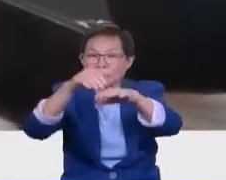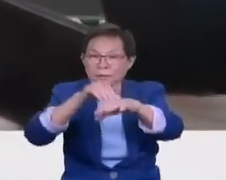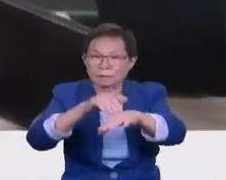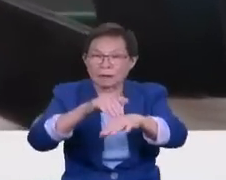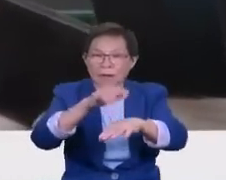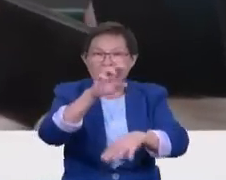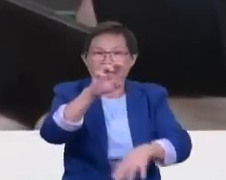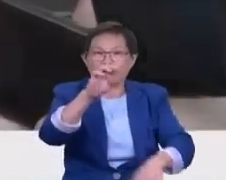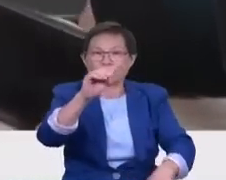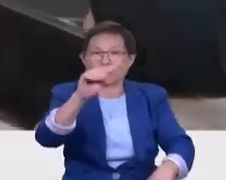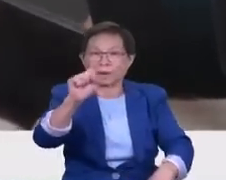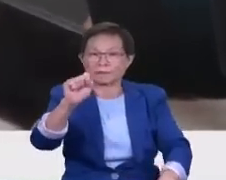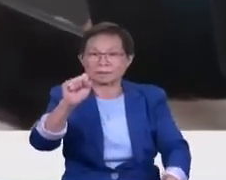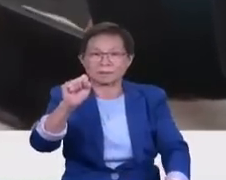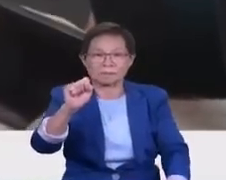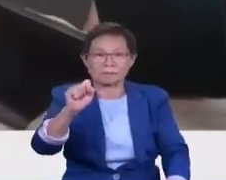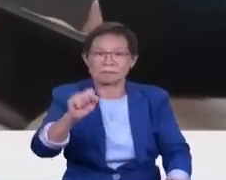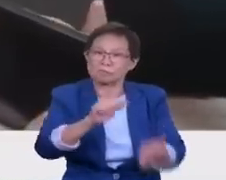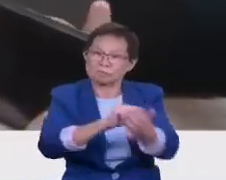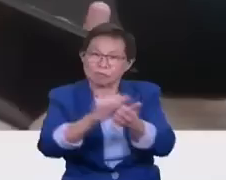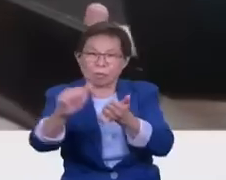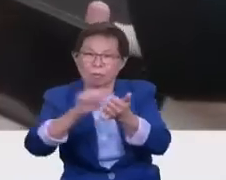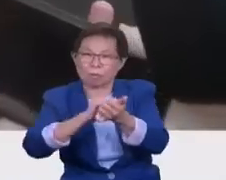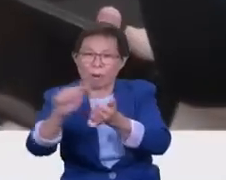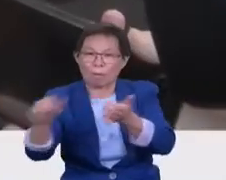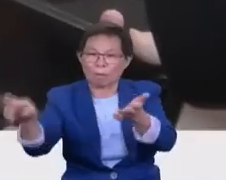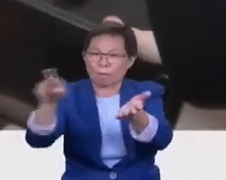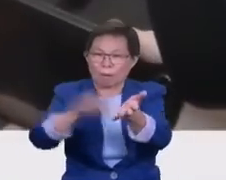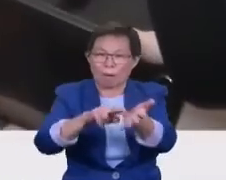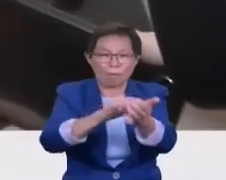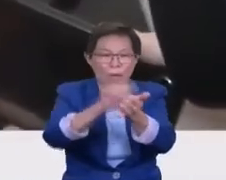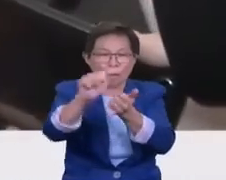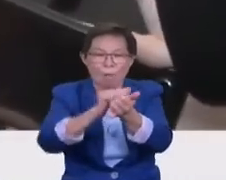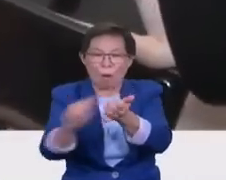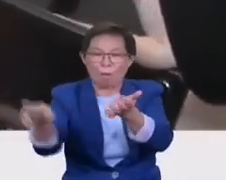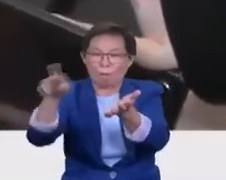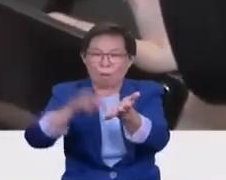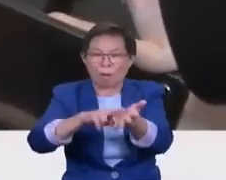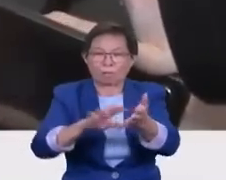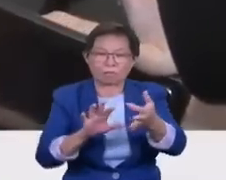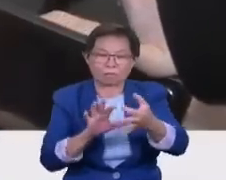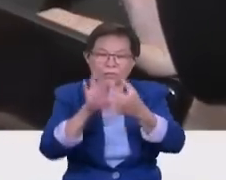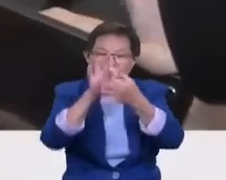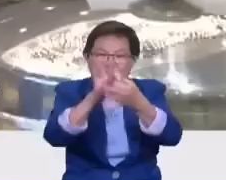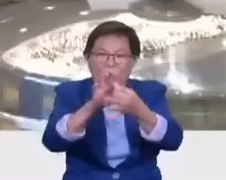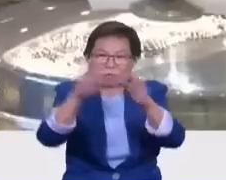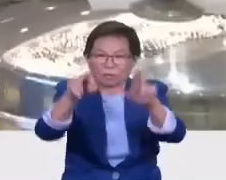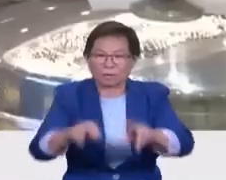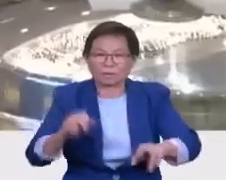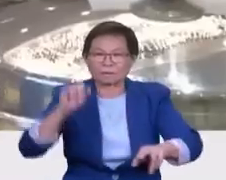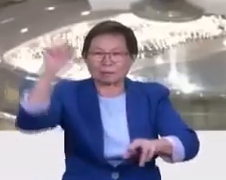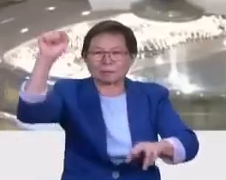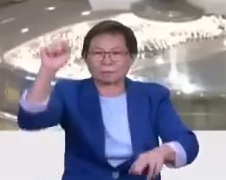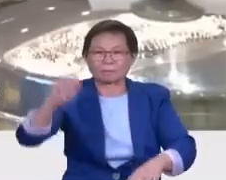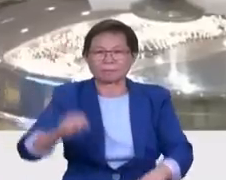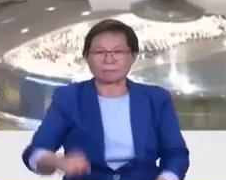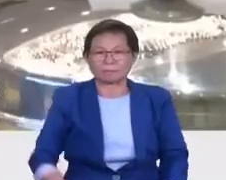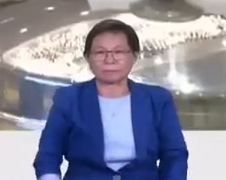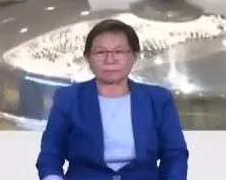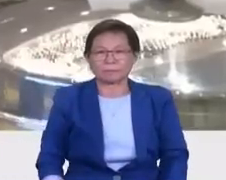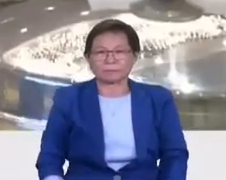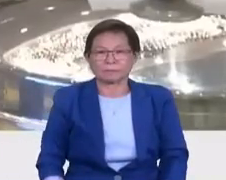Ros yang telah meluluskan pendaftaran gabungan rakyat Sabah ini ini